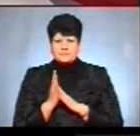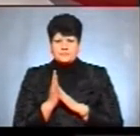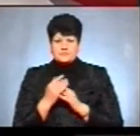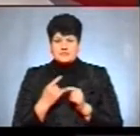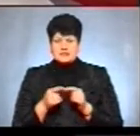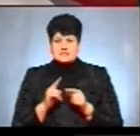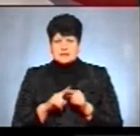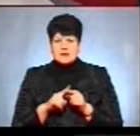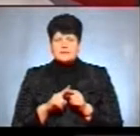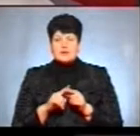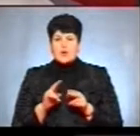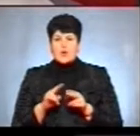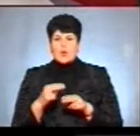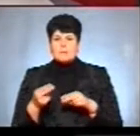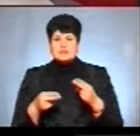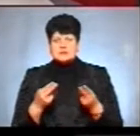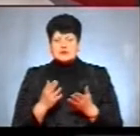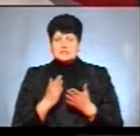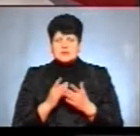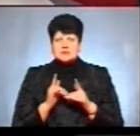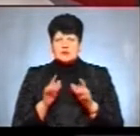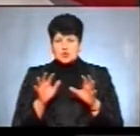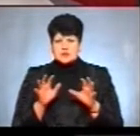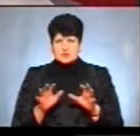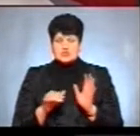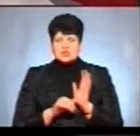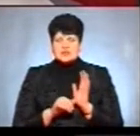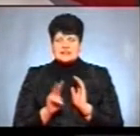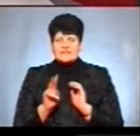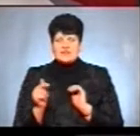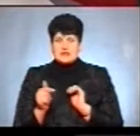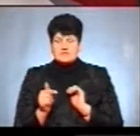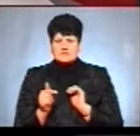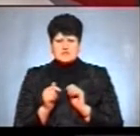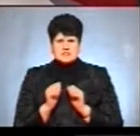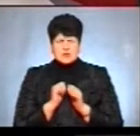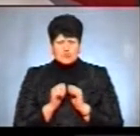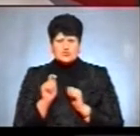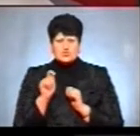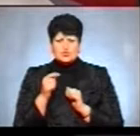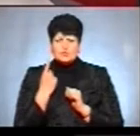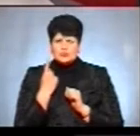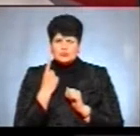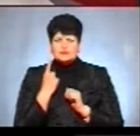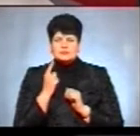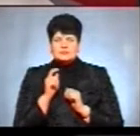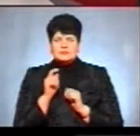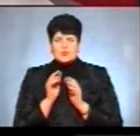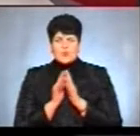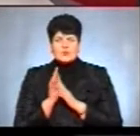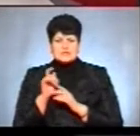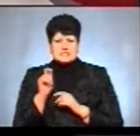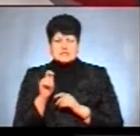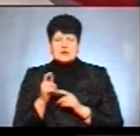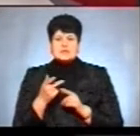ця компенсація становить згідно закону про Червону книгу 62 гривні. За кожну цибулю ведмежу? За кожну цибулинку нам було